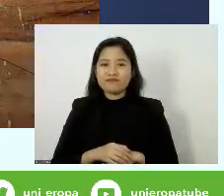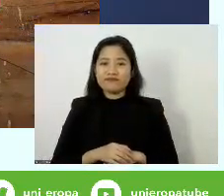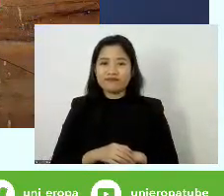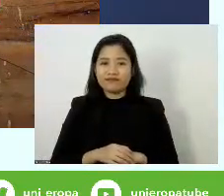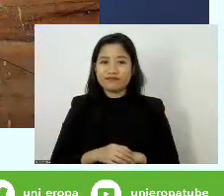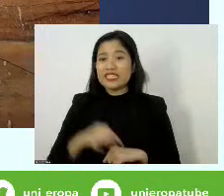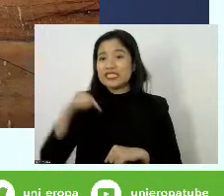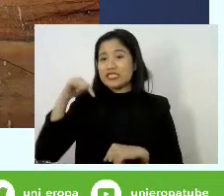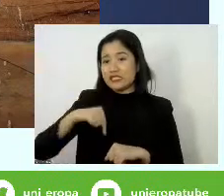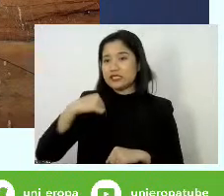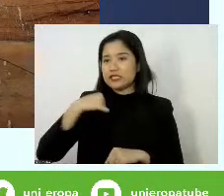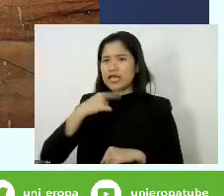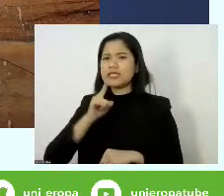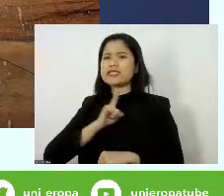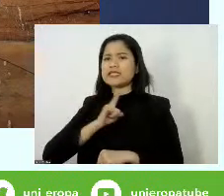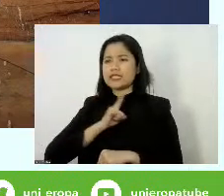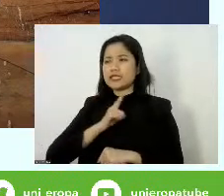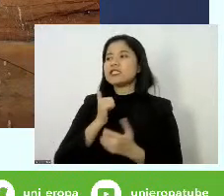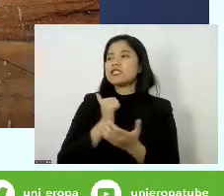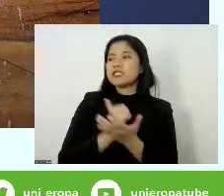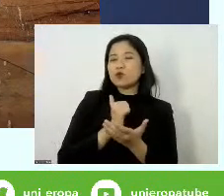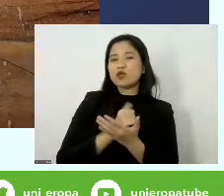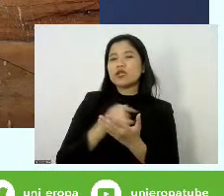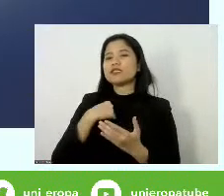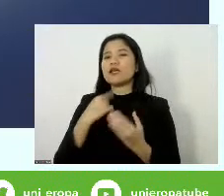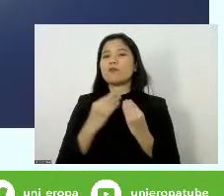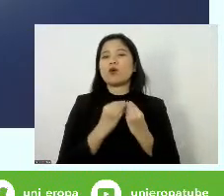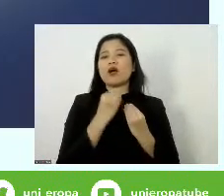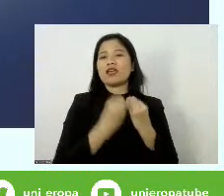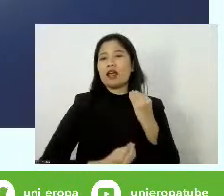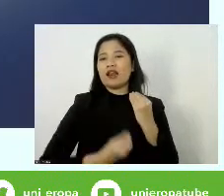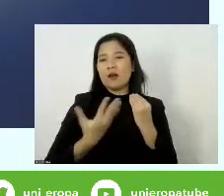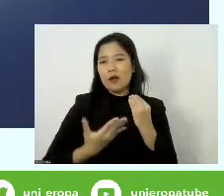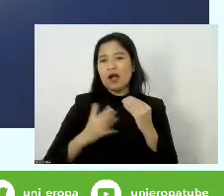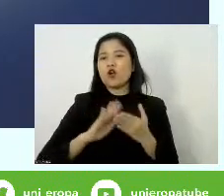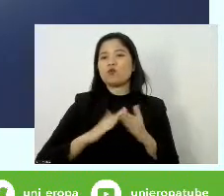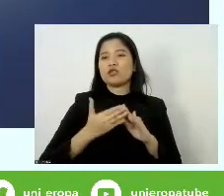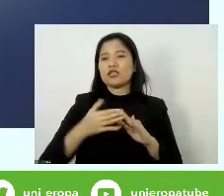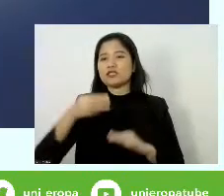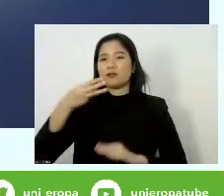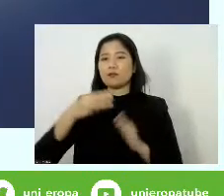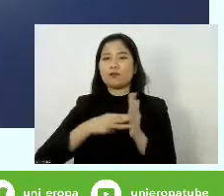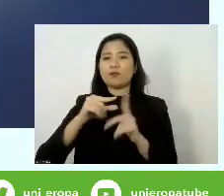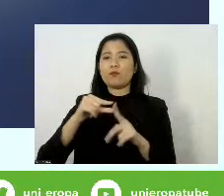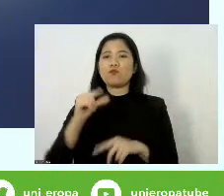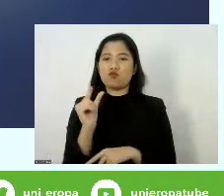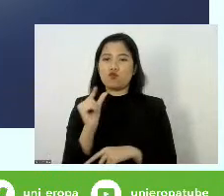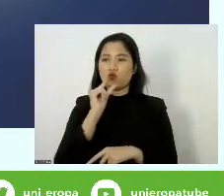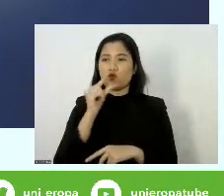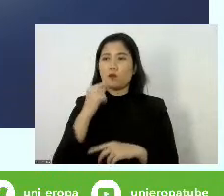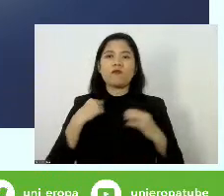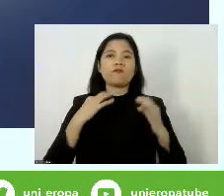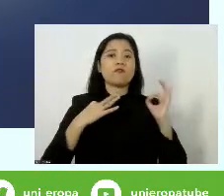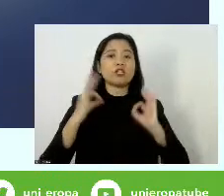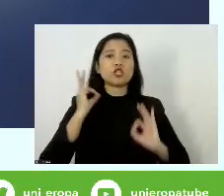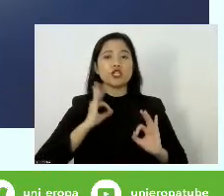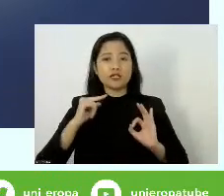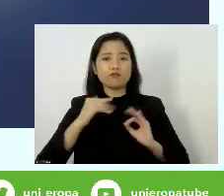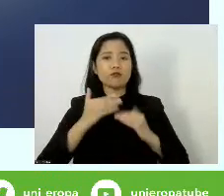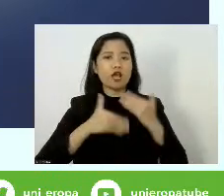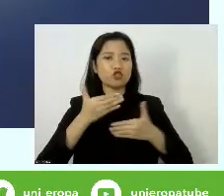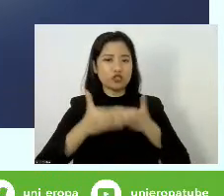sendiri pada hari ini sebenarnya saya mewakili komunitas empuk untuk fashion berkelanjutan